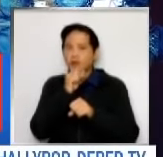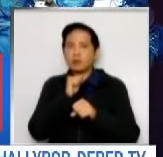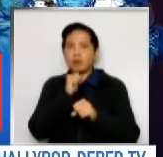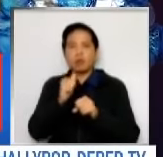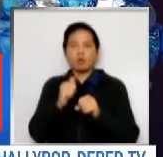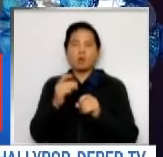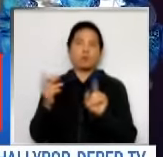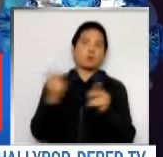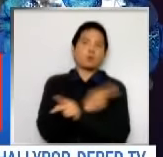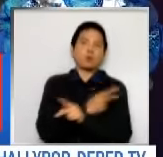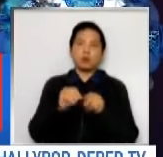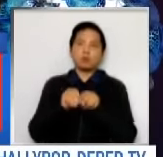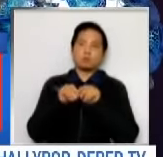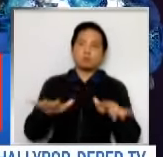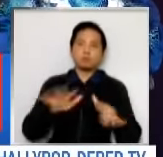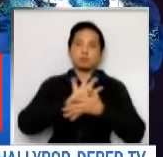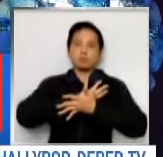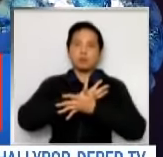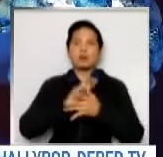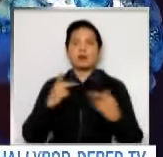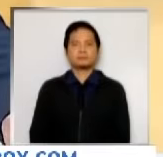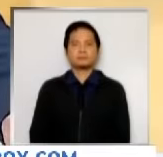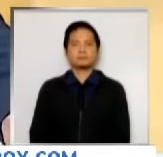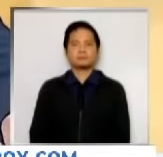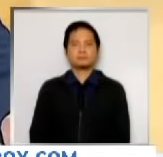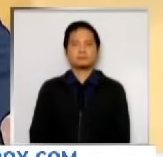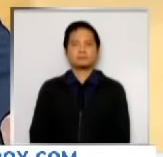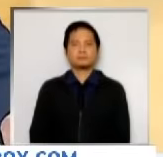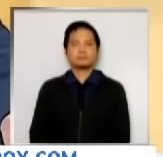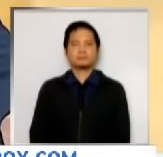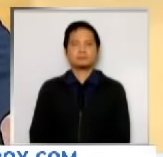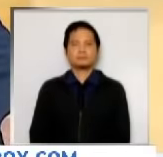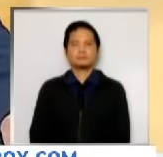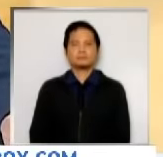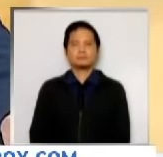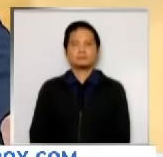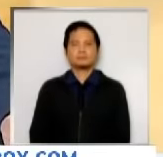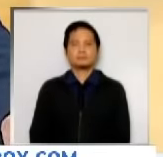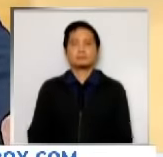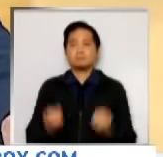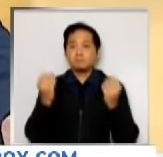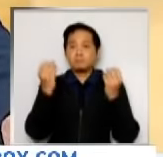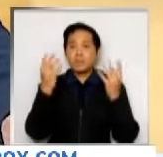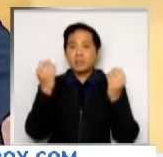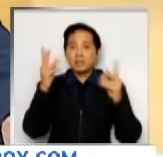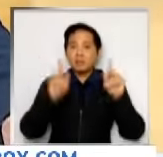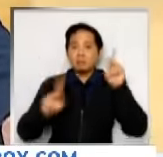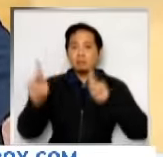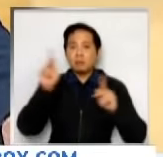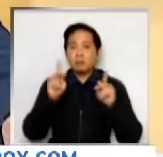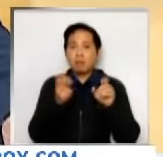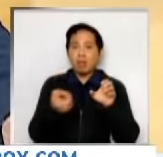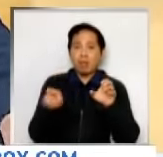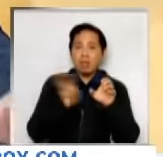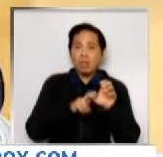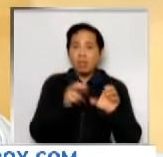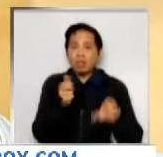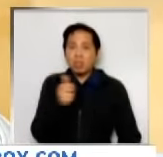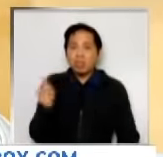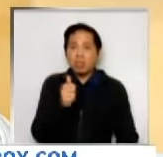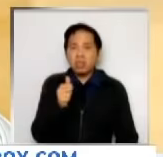COVID-19. Patuloy pa ang pag-aaral tungkol dyan. Maraming commuter po ang nahirapan sumakay sa pagsimula ng ECQ